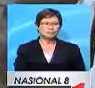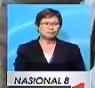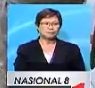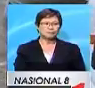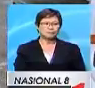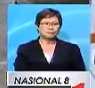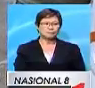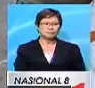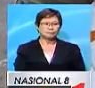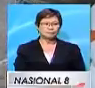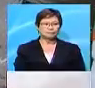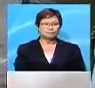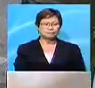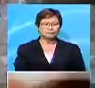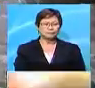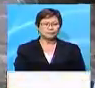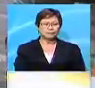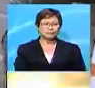dalam